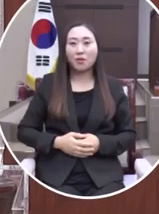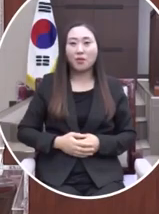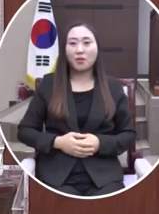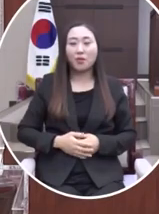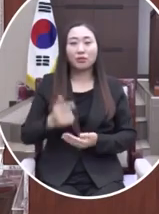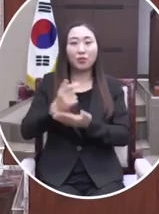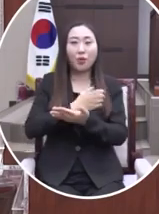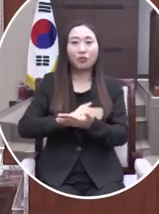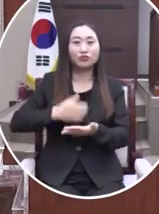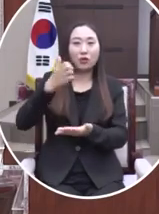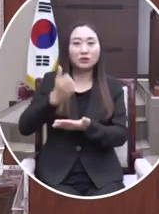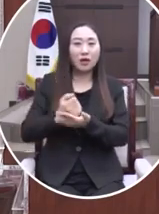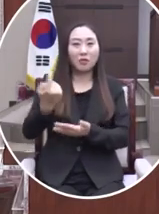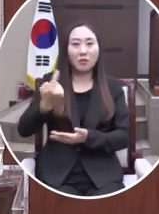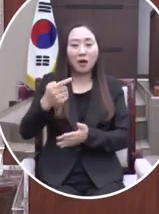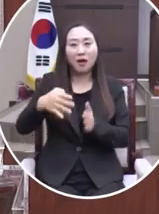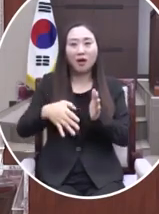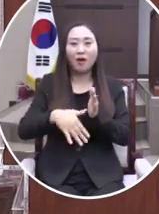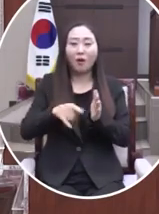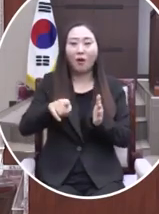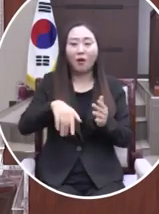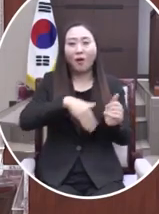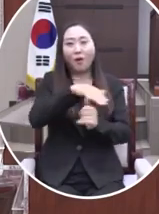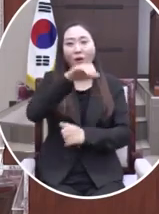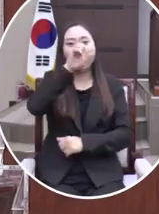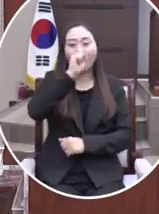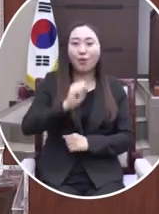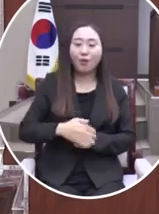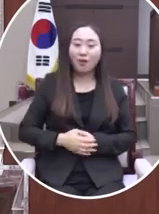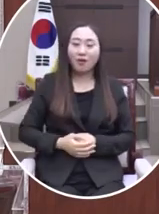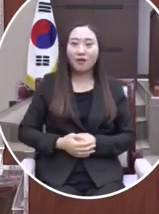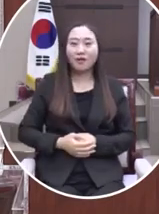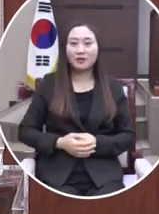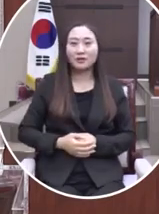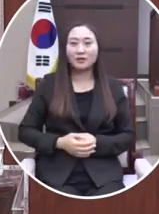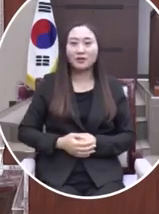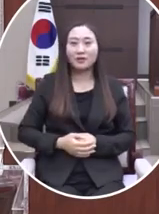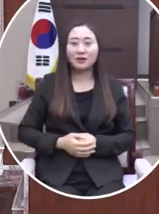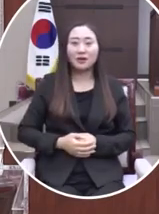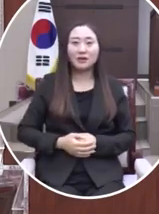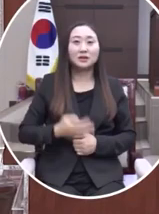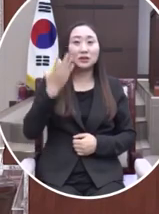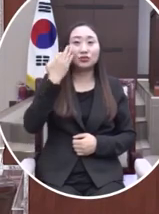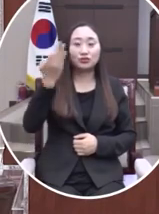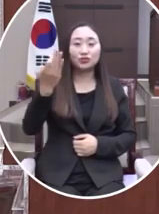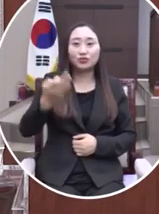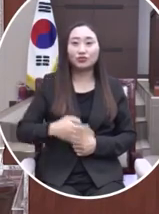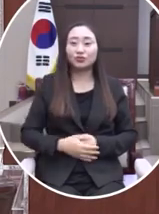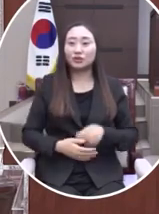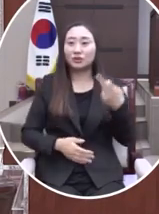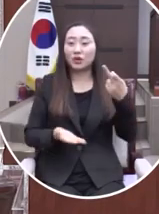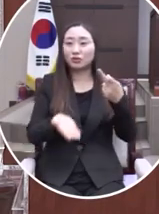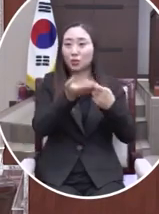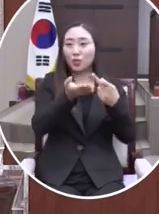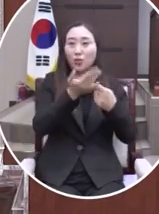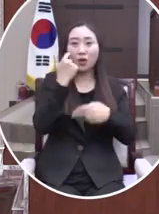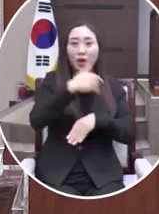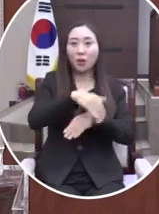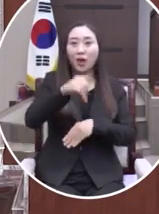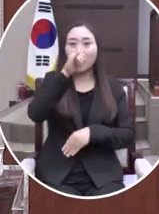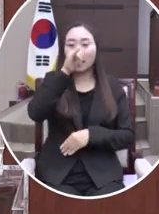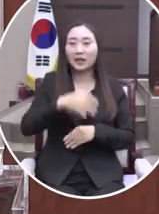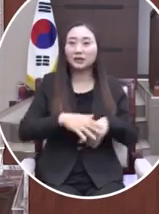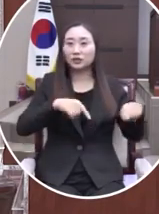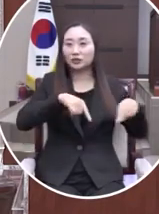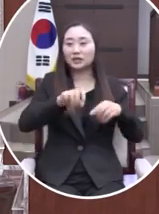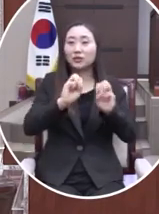그야말로 물 만난 물고기를 보는 듯 했습니다. 오늘 본 의원은 2주 후 12월 초로 예정된